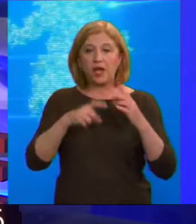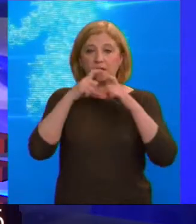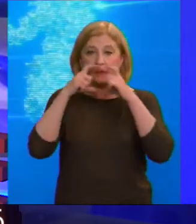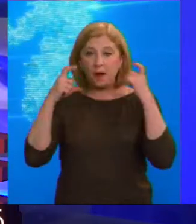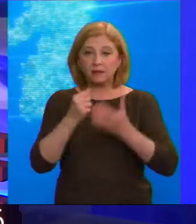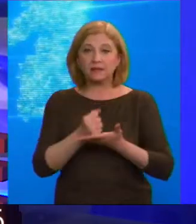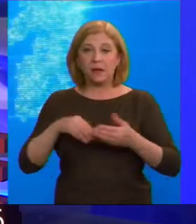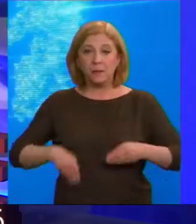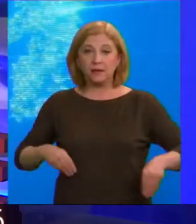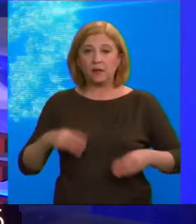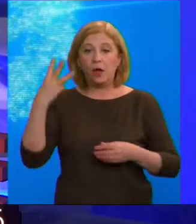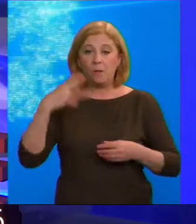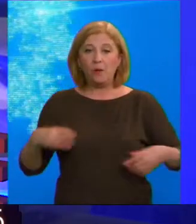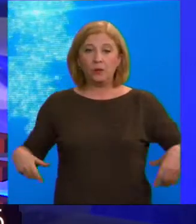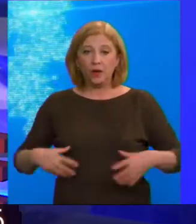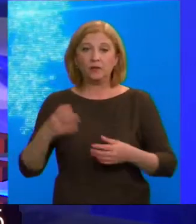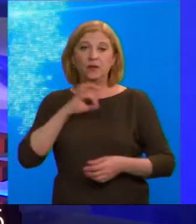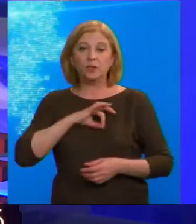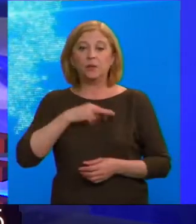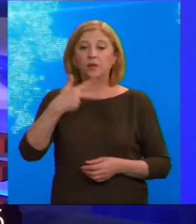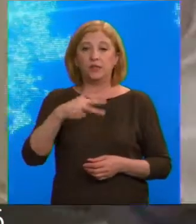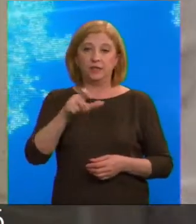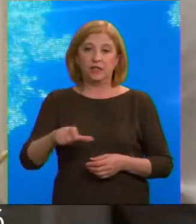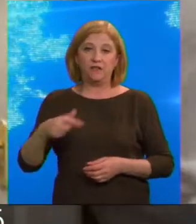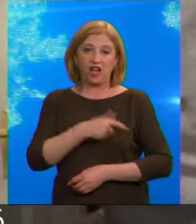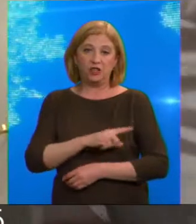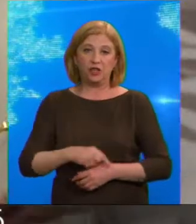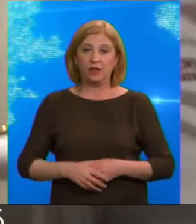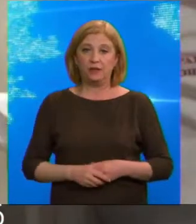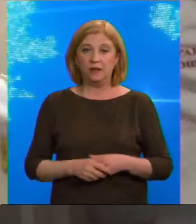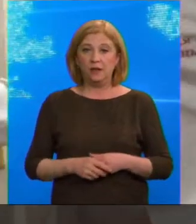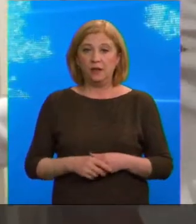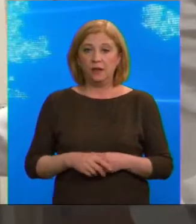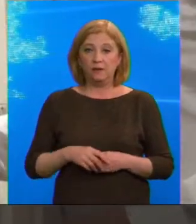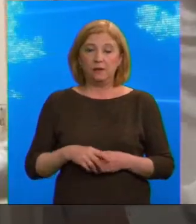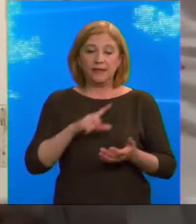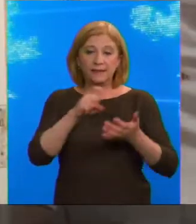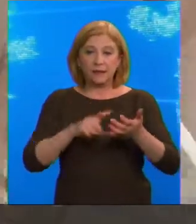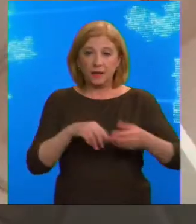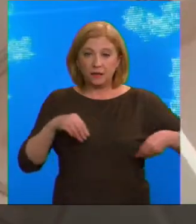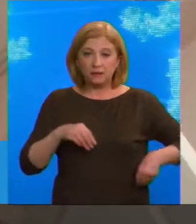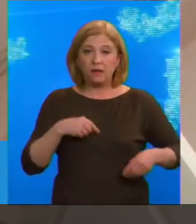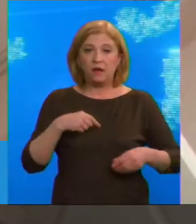антисептиков. Модную коллекцию ремней используют уже 30 врачей. Тут средства, тут перчатки.